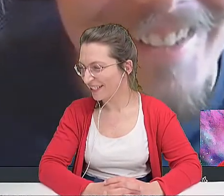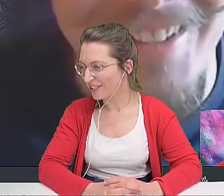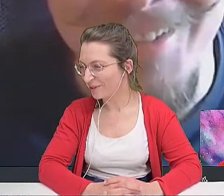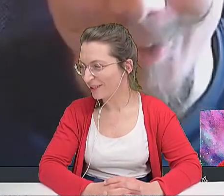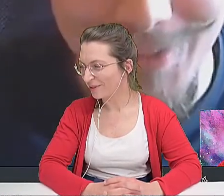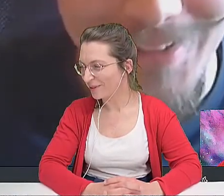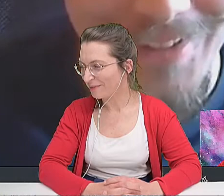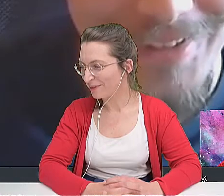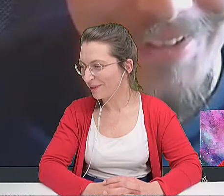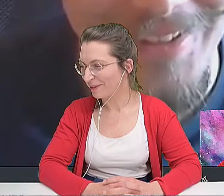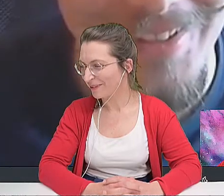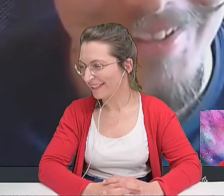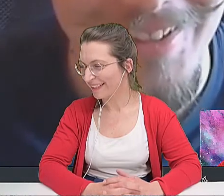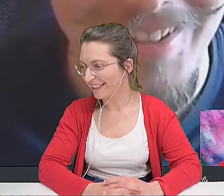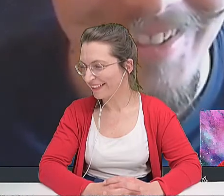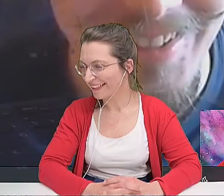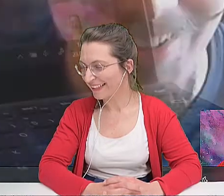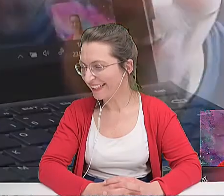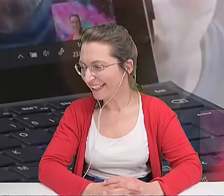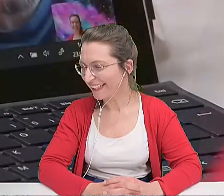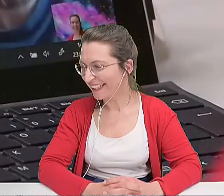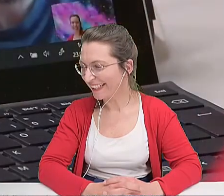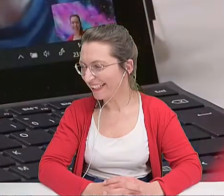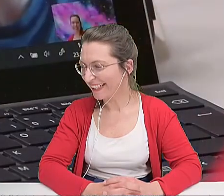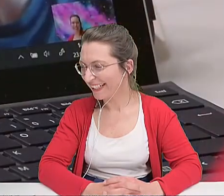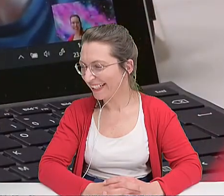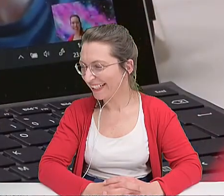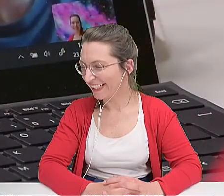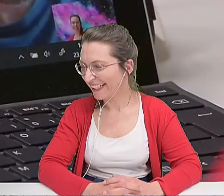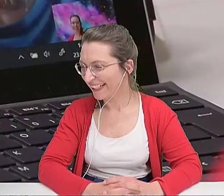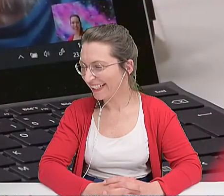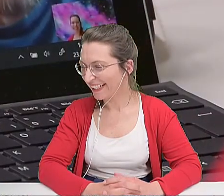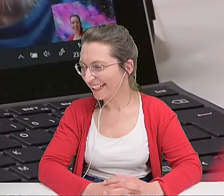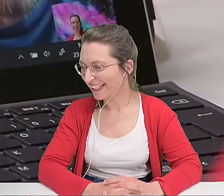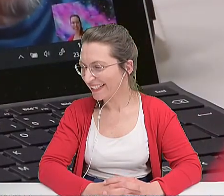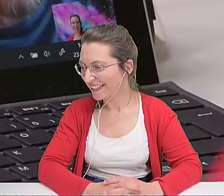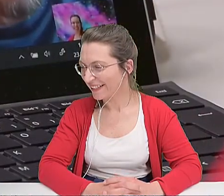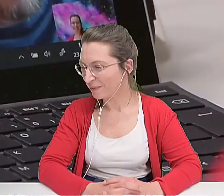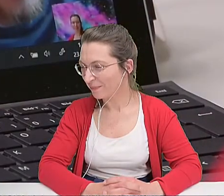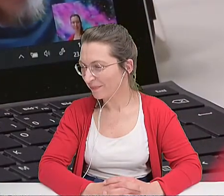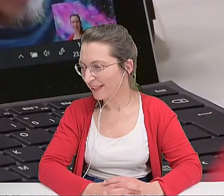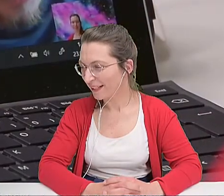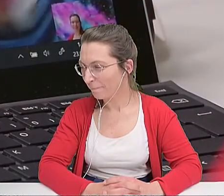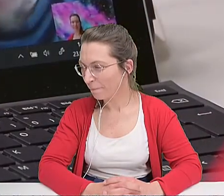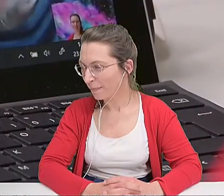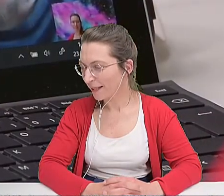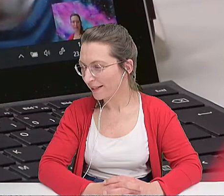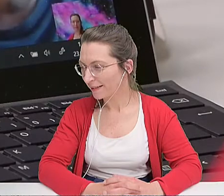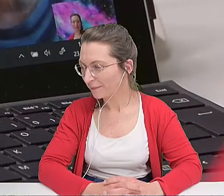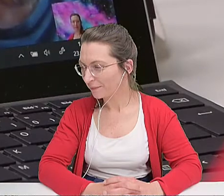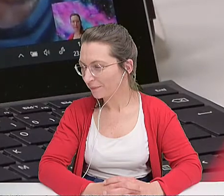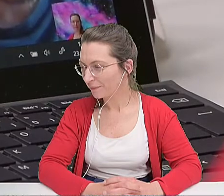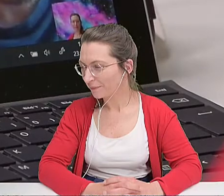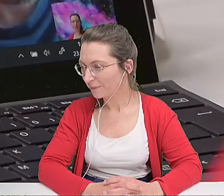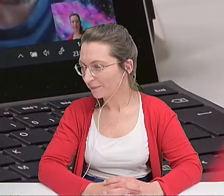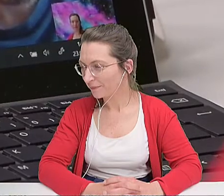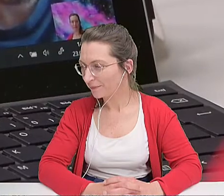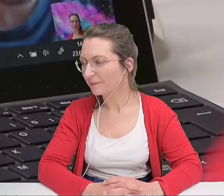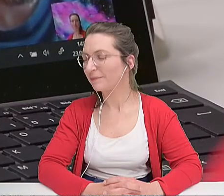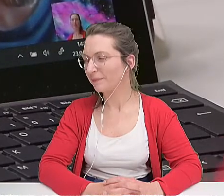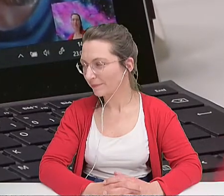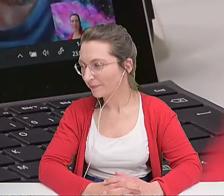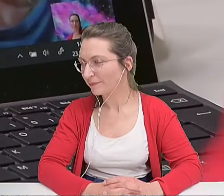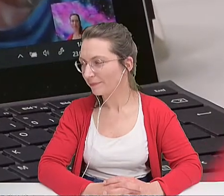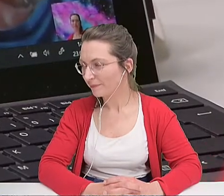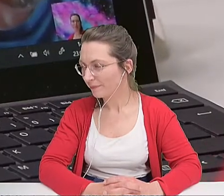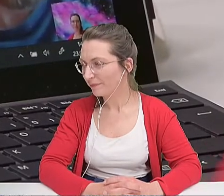Ein weißes und ein rotes Blutkörperchen, ja. Genau, genau. Genau, ja, jetzt seit 3-4 Wochen schon